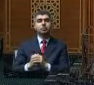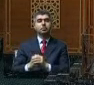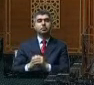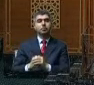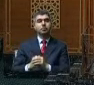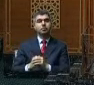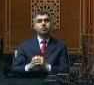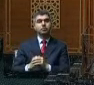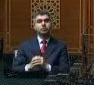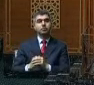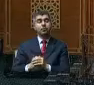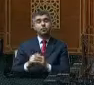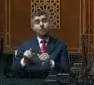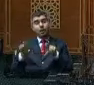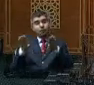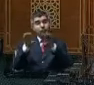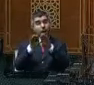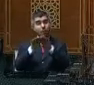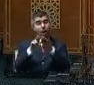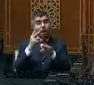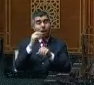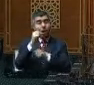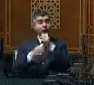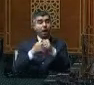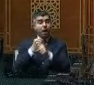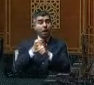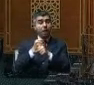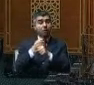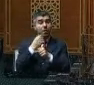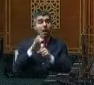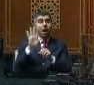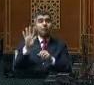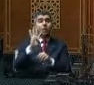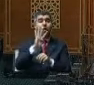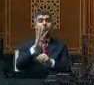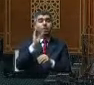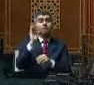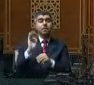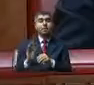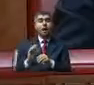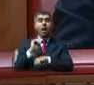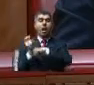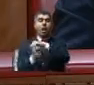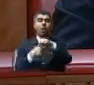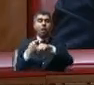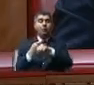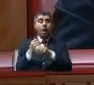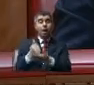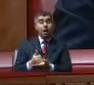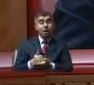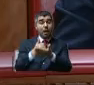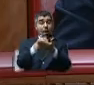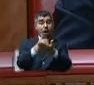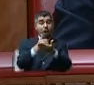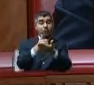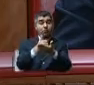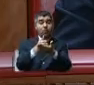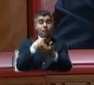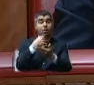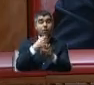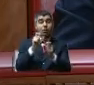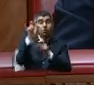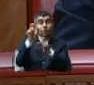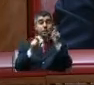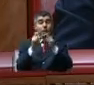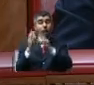هادشي. برسم نفس الفترة منها 54% بالعالم القروي. وعلى صعيد الدعم الاجتماعي تم الرفع من عدد